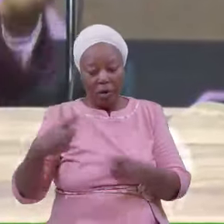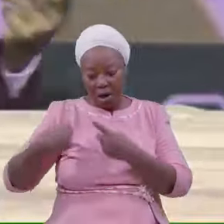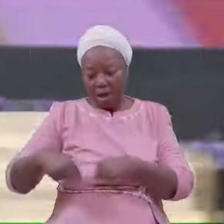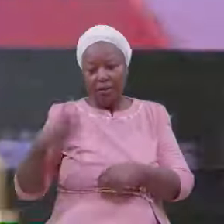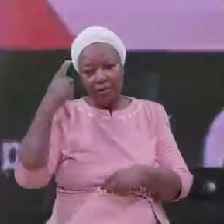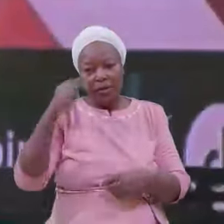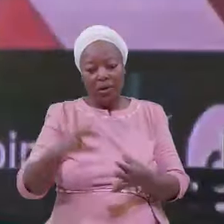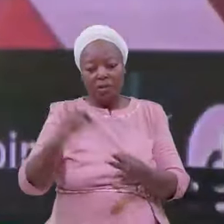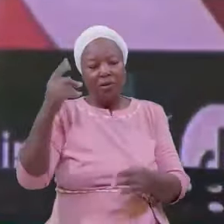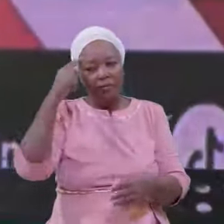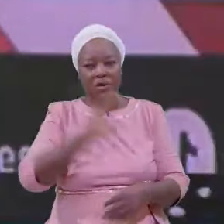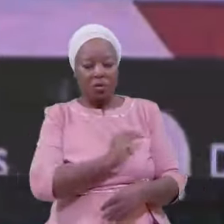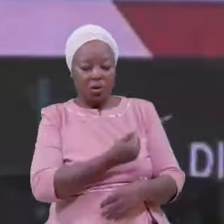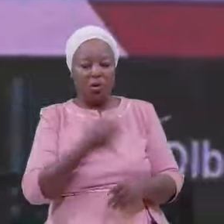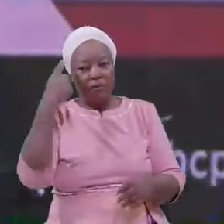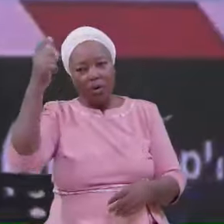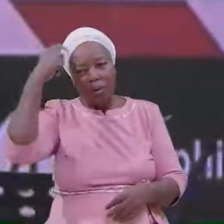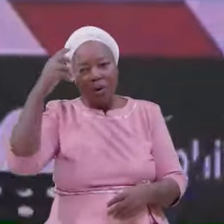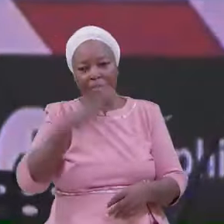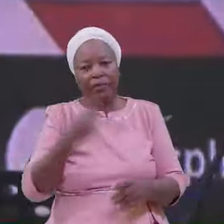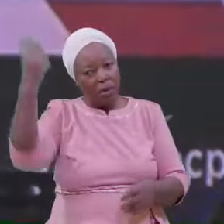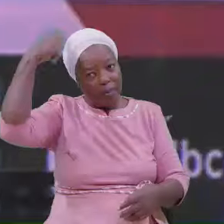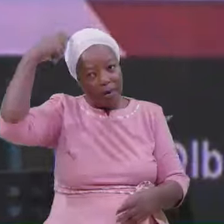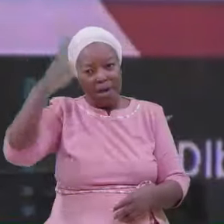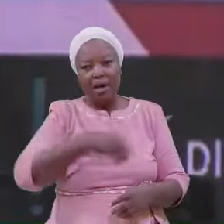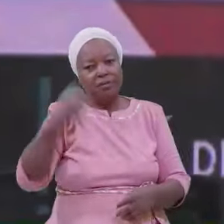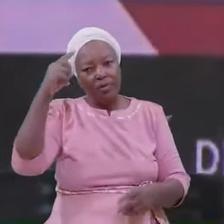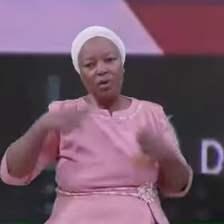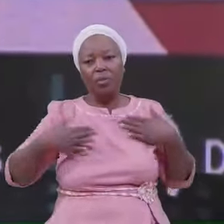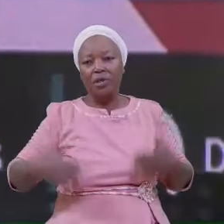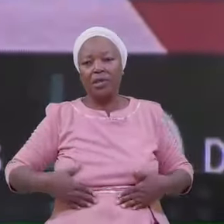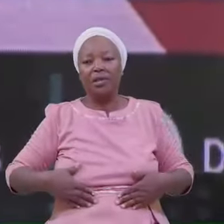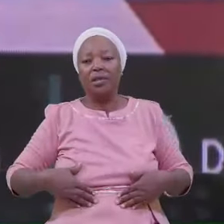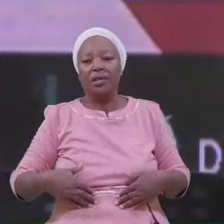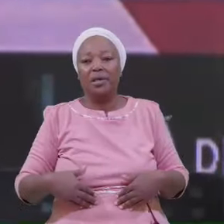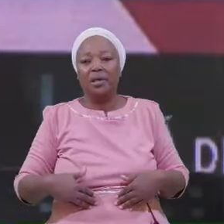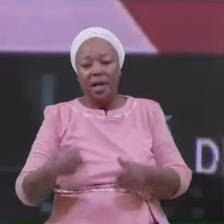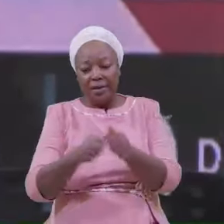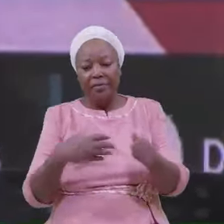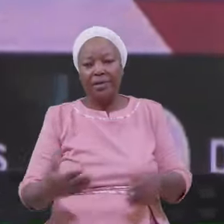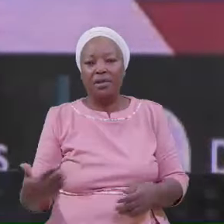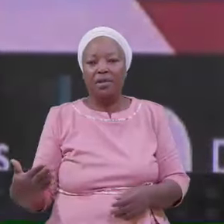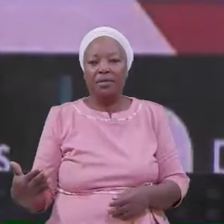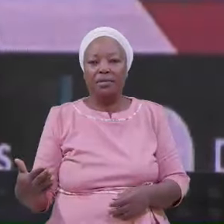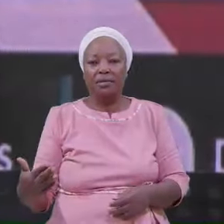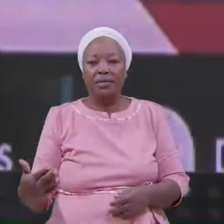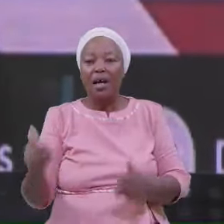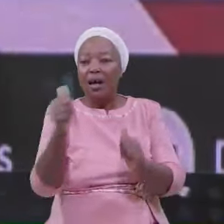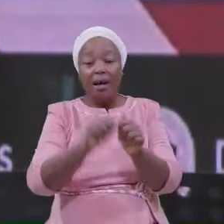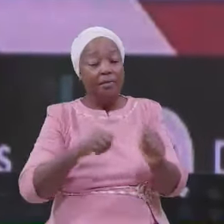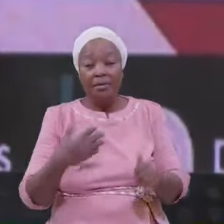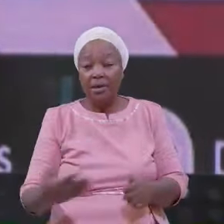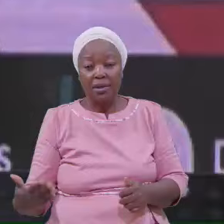sa for your puso, mind, sa for your spirito, brain, for sa your body, sa iyong katawan. Everything. Lahat. Everything.